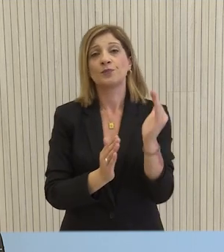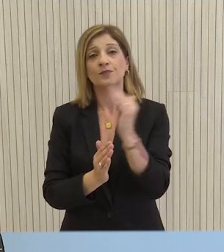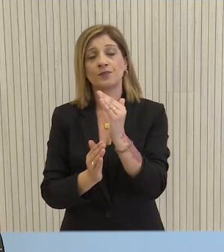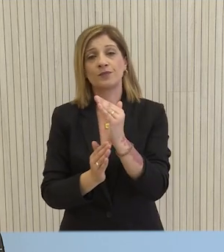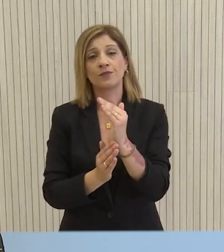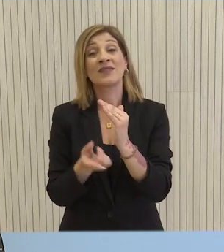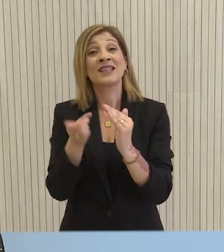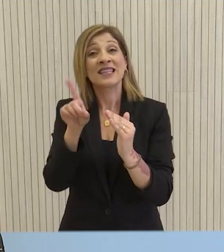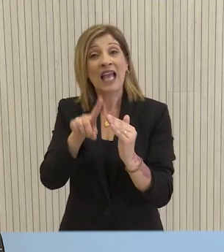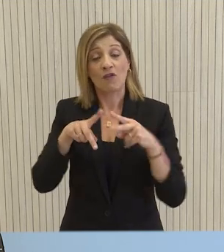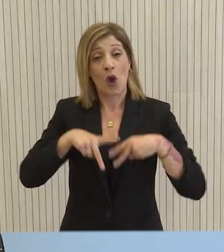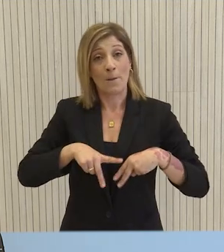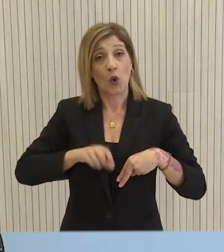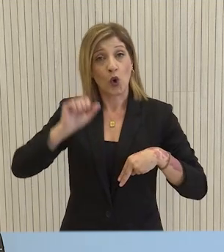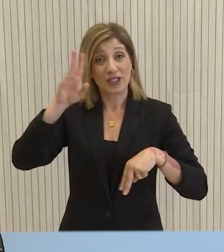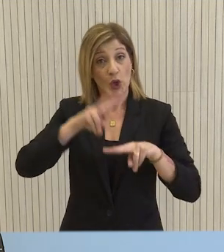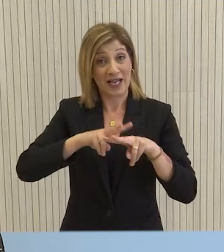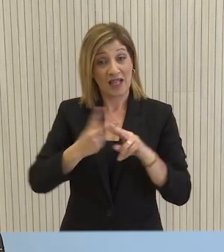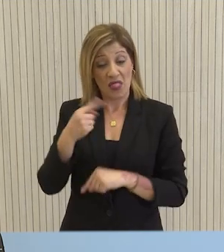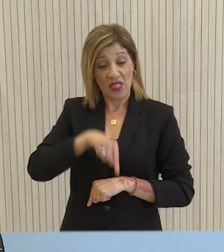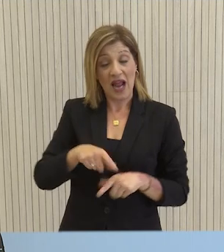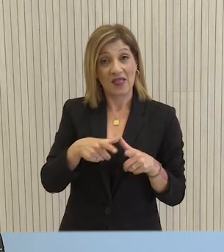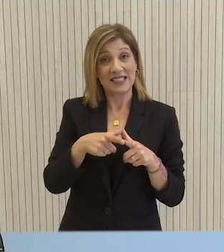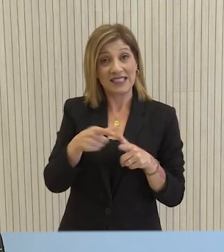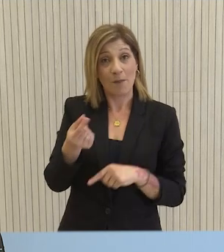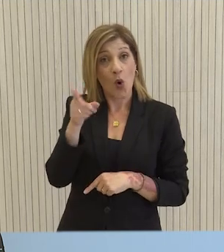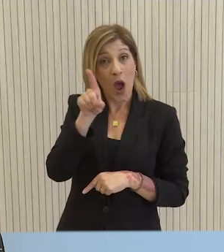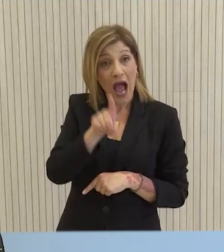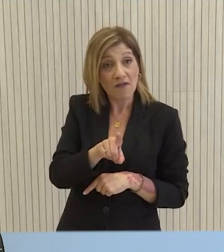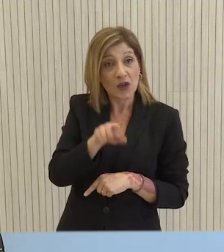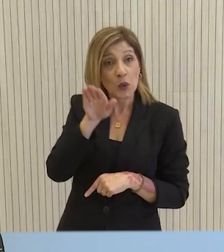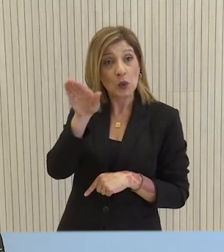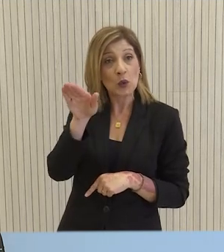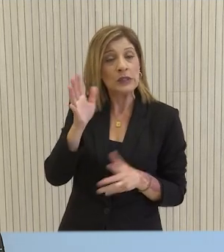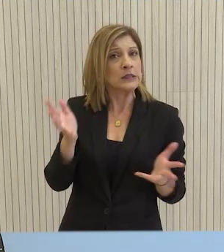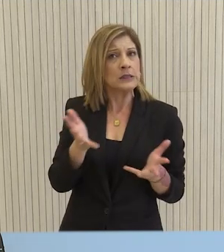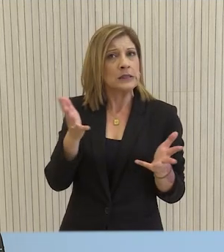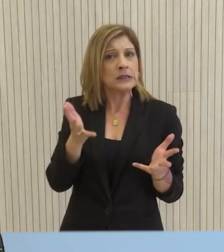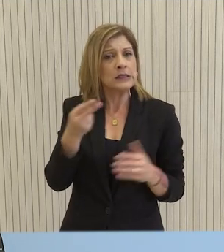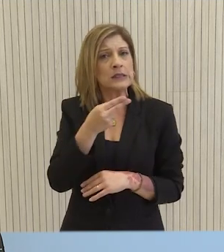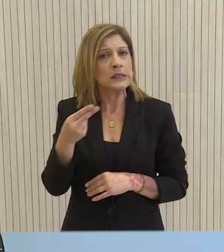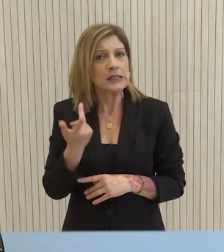του αύριο του Υπουργού Εξωτερικών του Ισραήλ ενδεχομένως να σημάνει και την